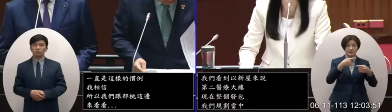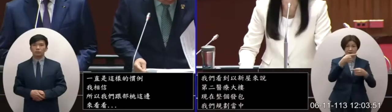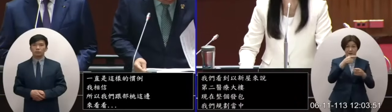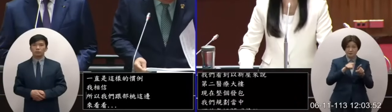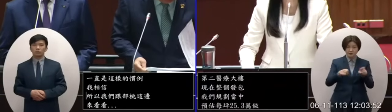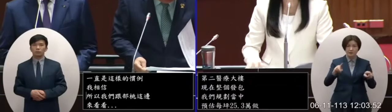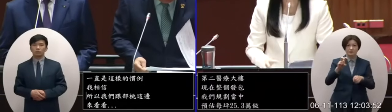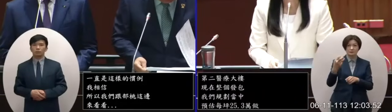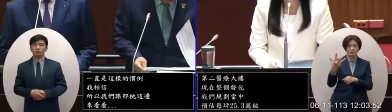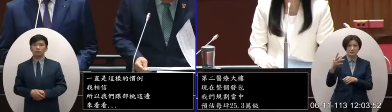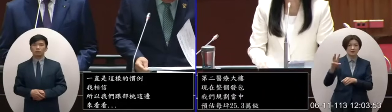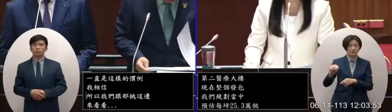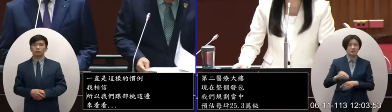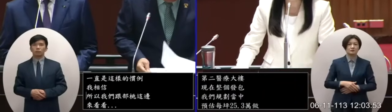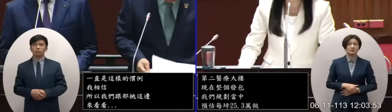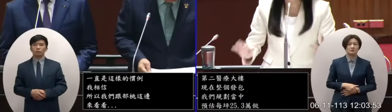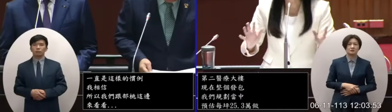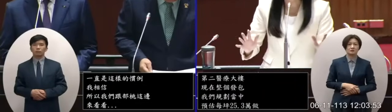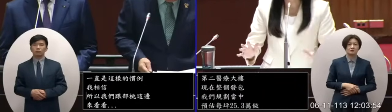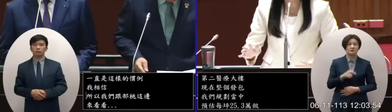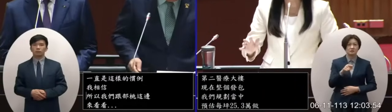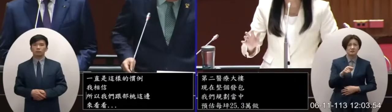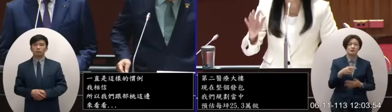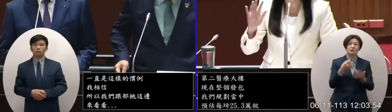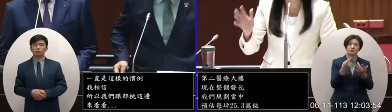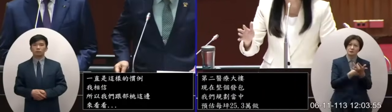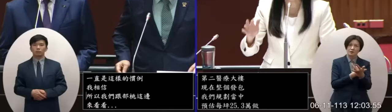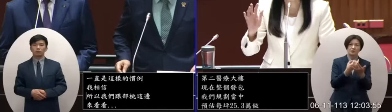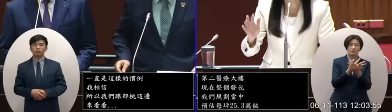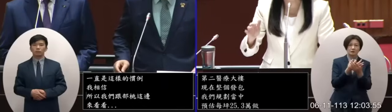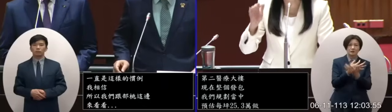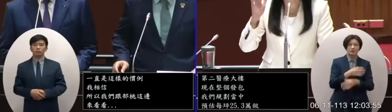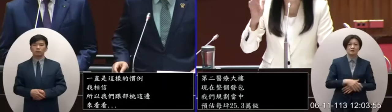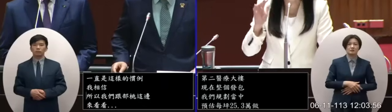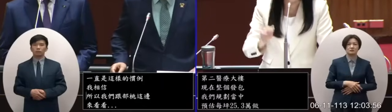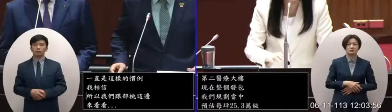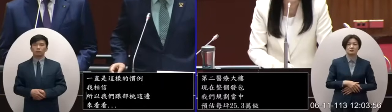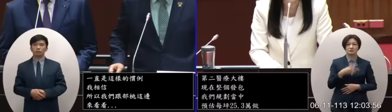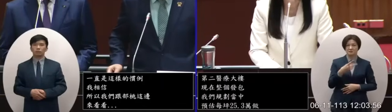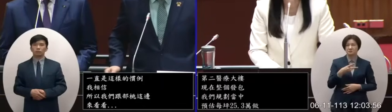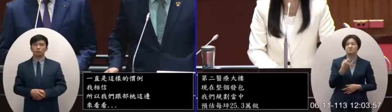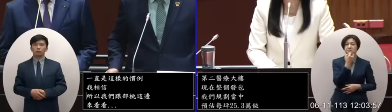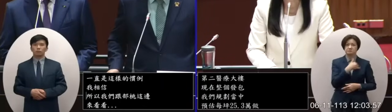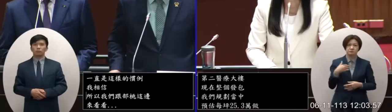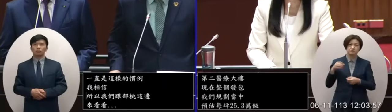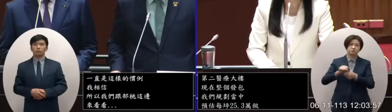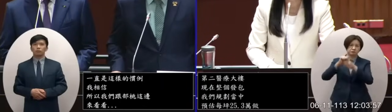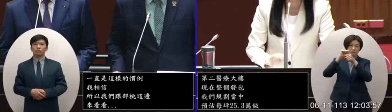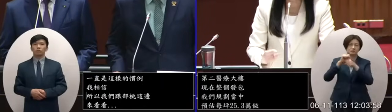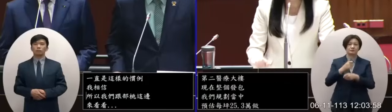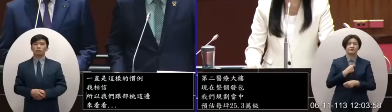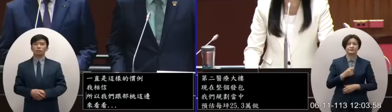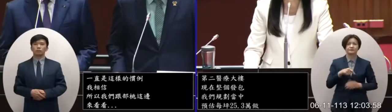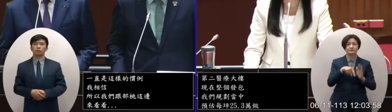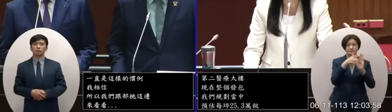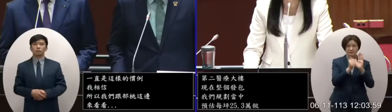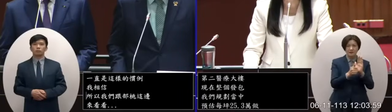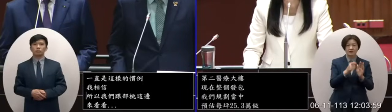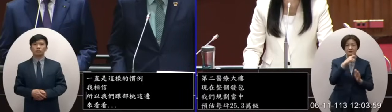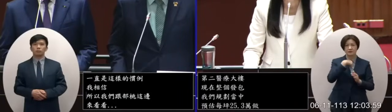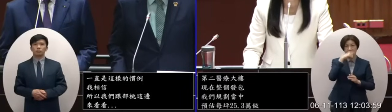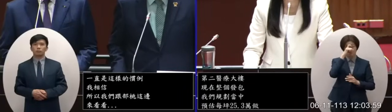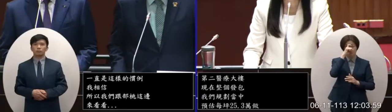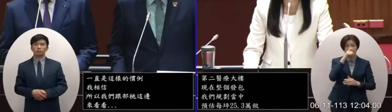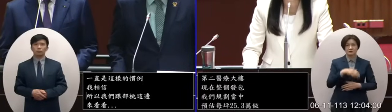28万了哦。所以呢，我相信这个缺口跟整体的经费的缺口其实还会更高的哦。所以院长在这边我要拜托